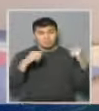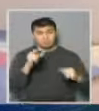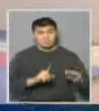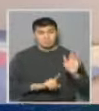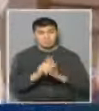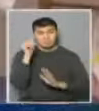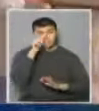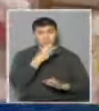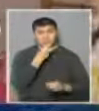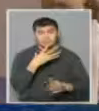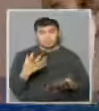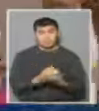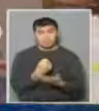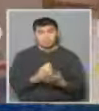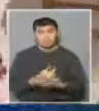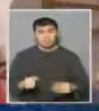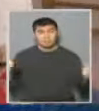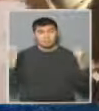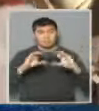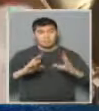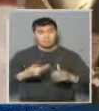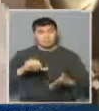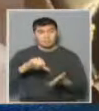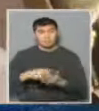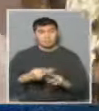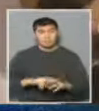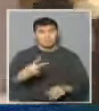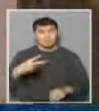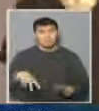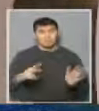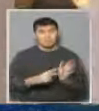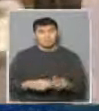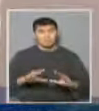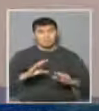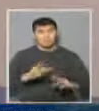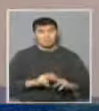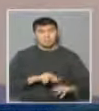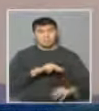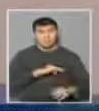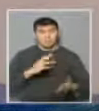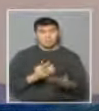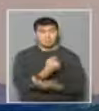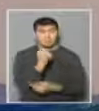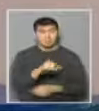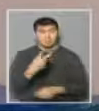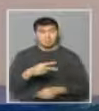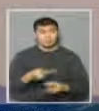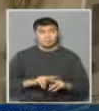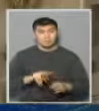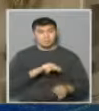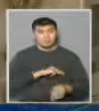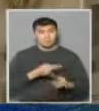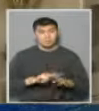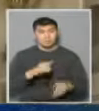года показали хорошие результаты. На чемпионатах мира было завоевано 28 медалей, на чемпионатах Азии – 20. С